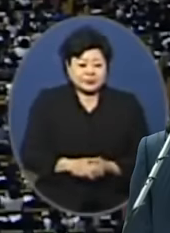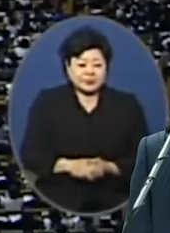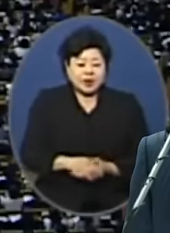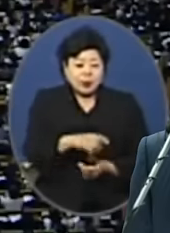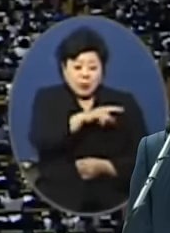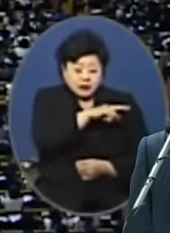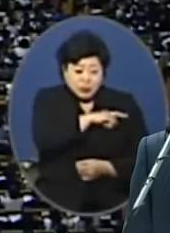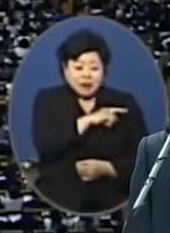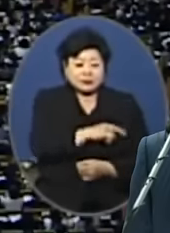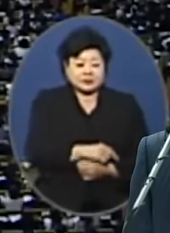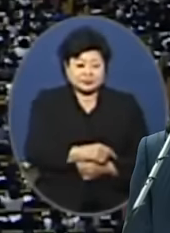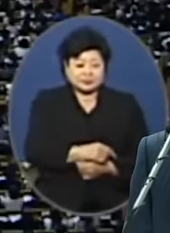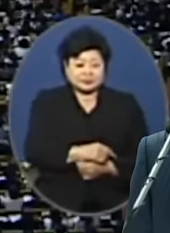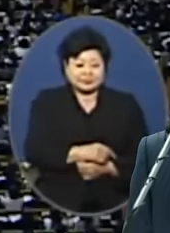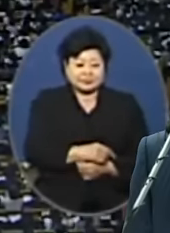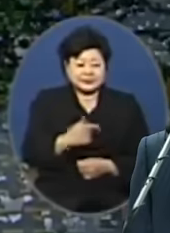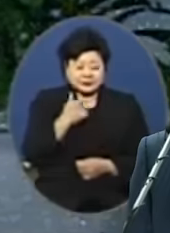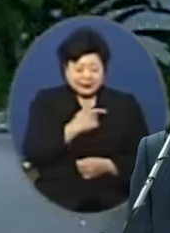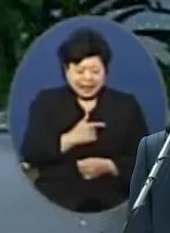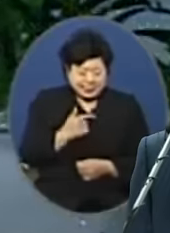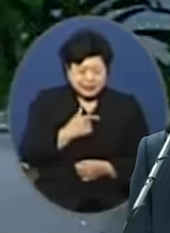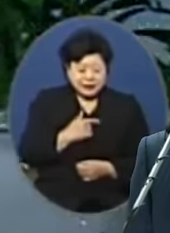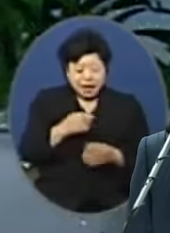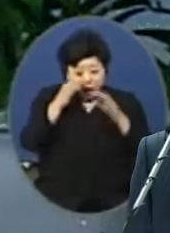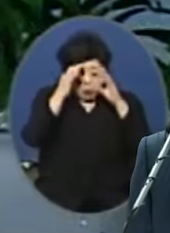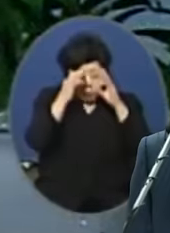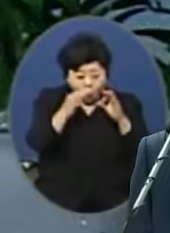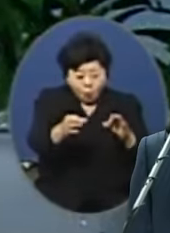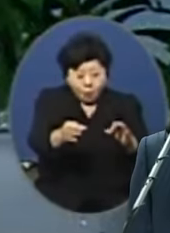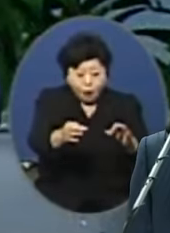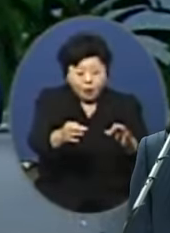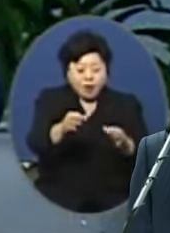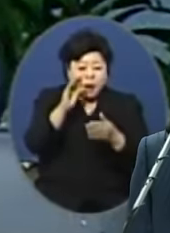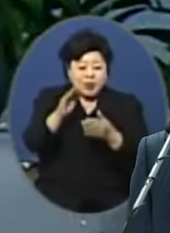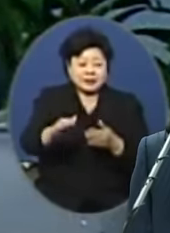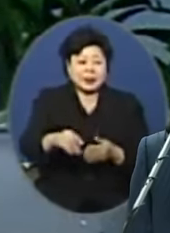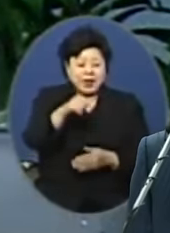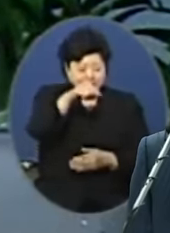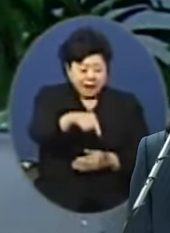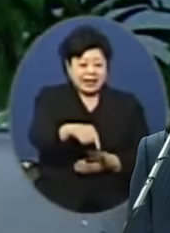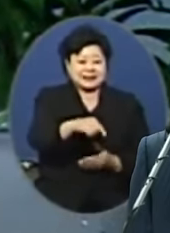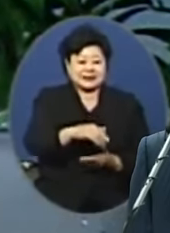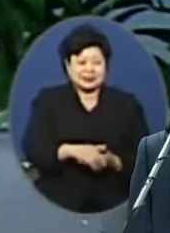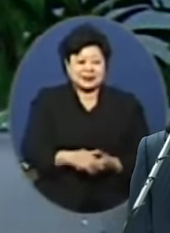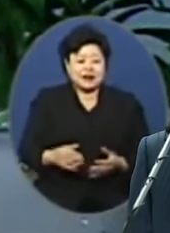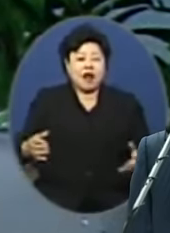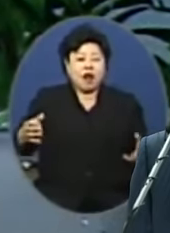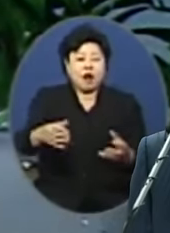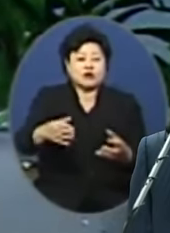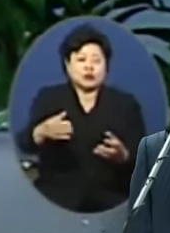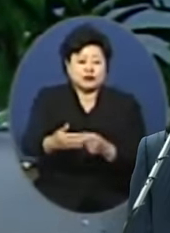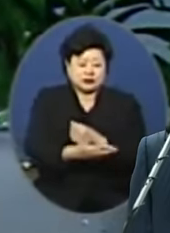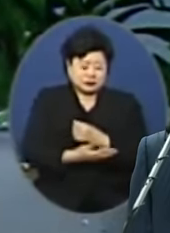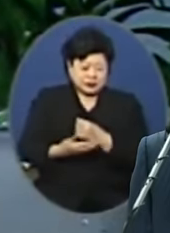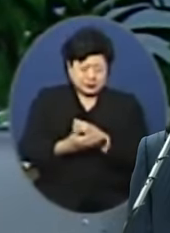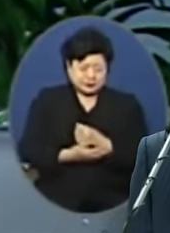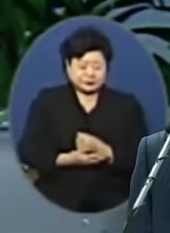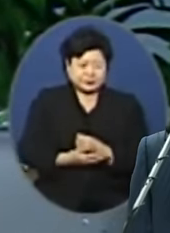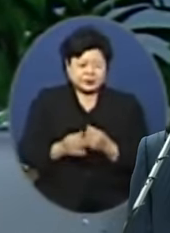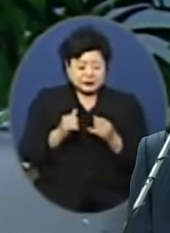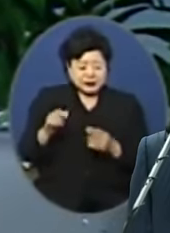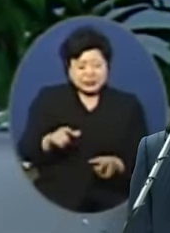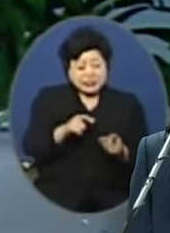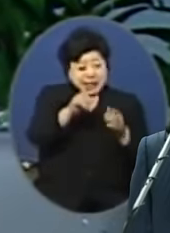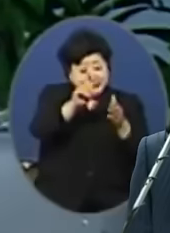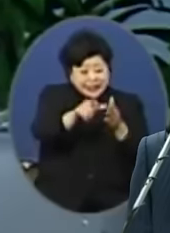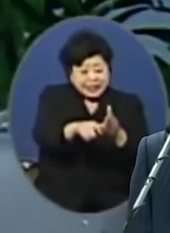먼저 그것을 가슴 속에서 보고 그 다음에는 바깥에서 거두어드리는 것입니다. 여러분, 우리가 인생을